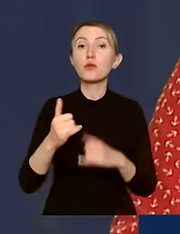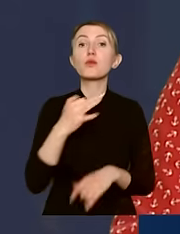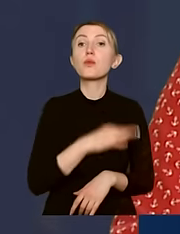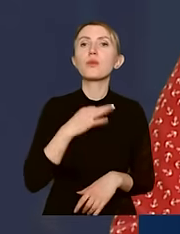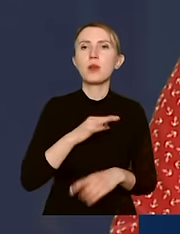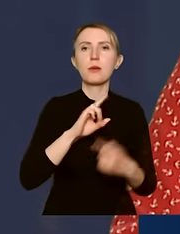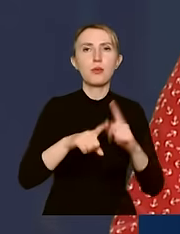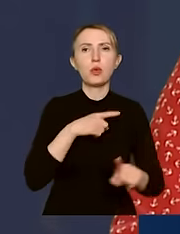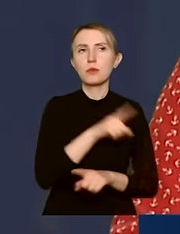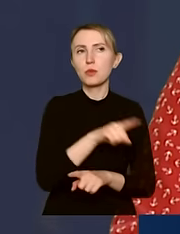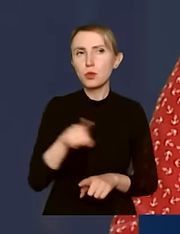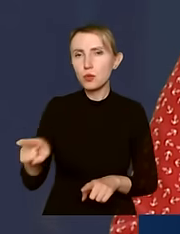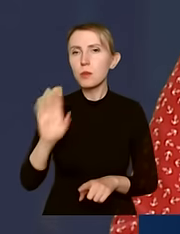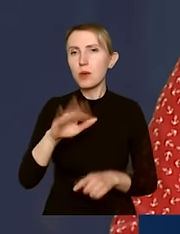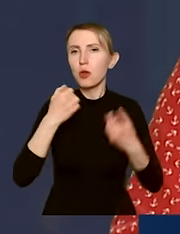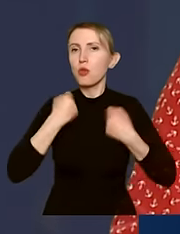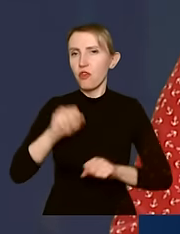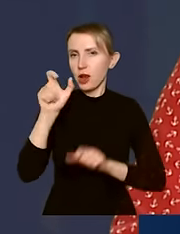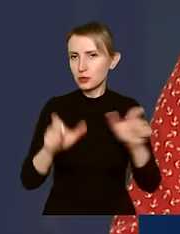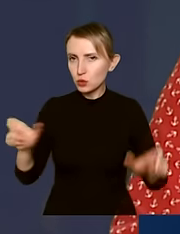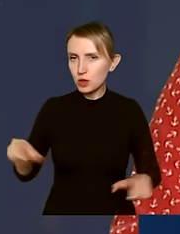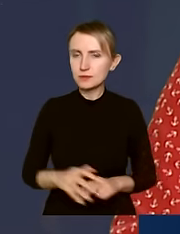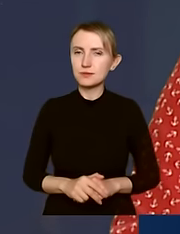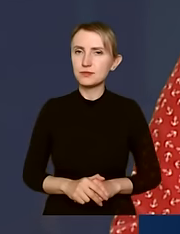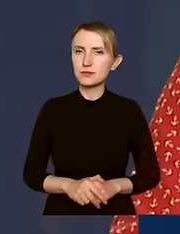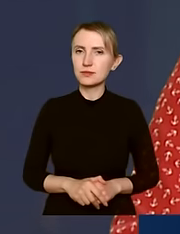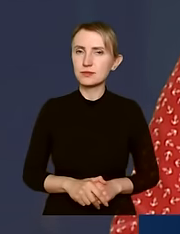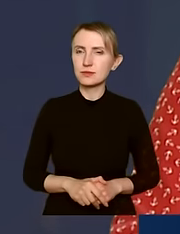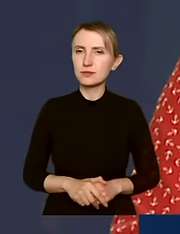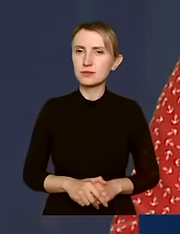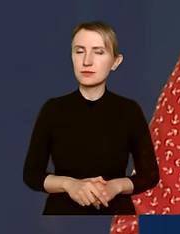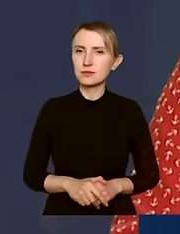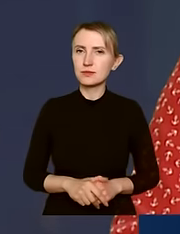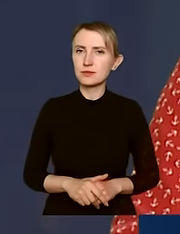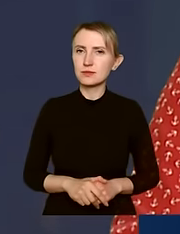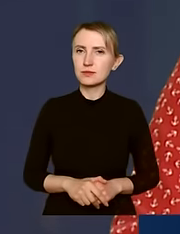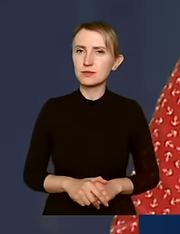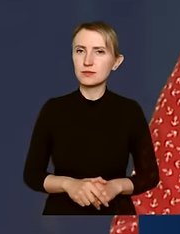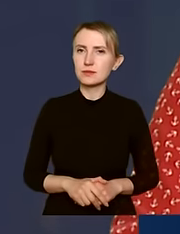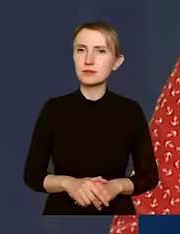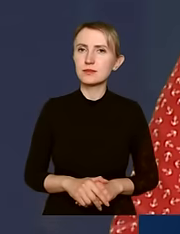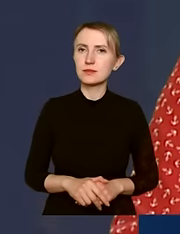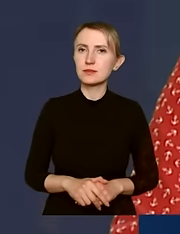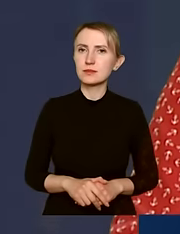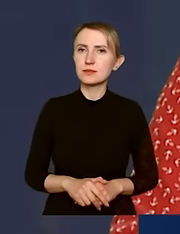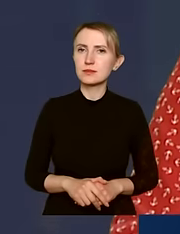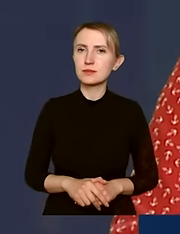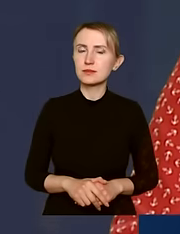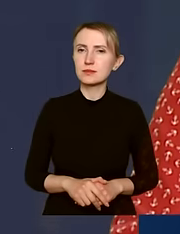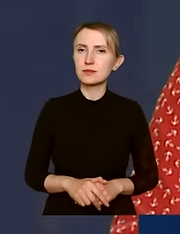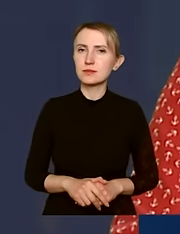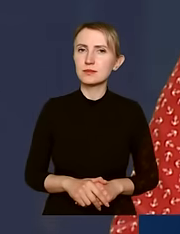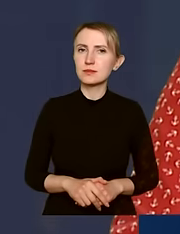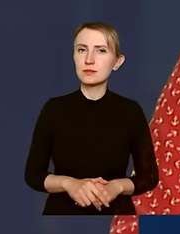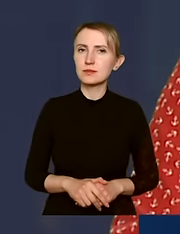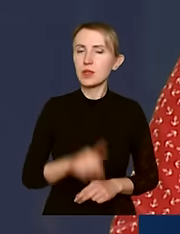nie brakuje odważnych i no, ja nawet rozmawiałem, oczywiście nie będę ich dekonspirował, ale z